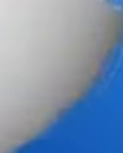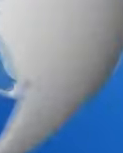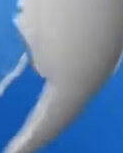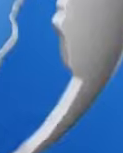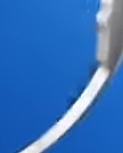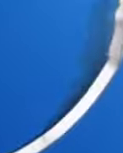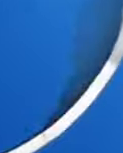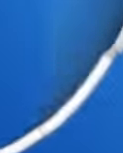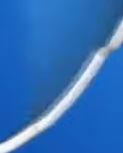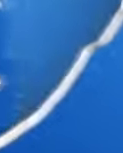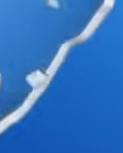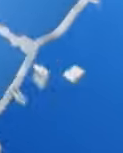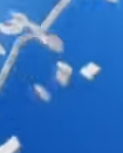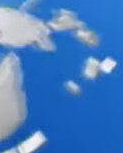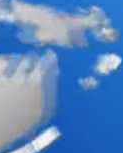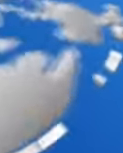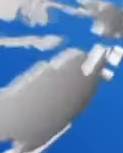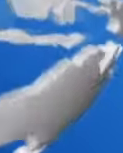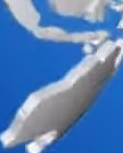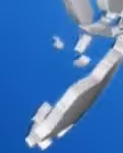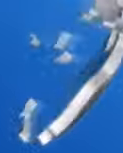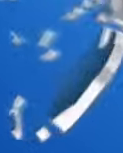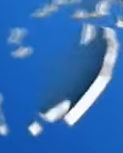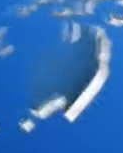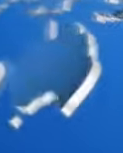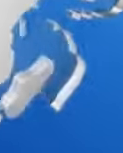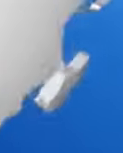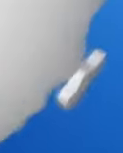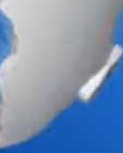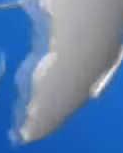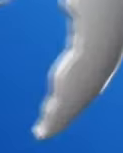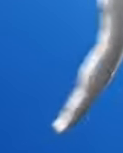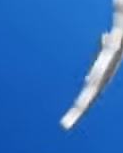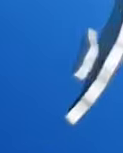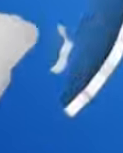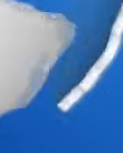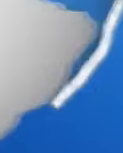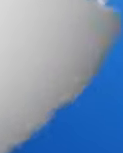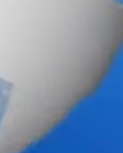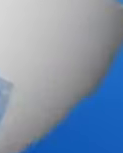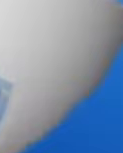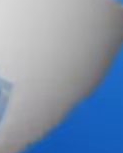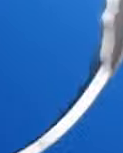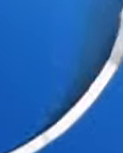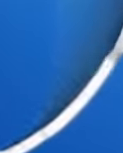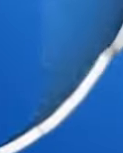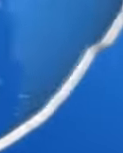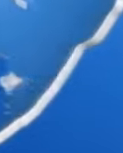Thank you.